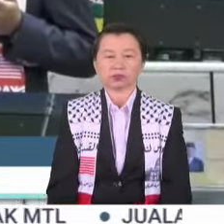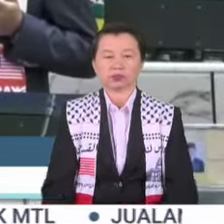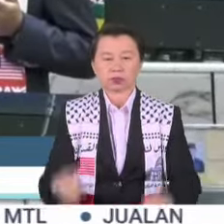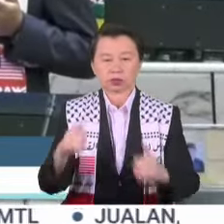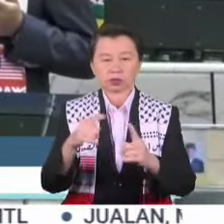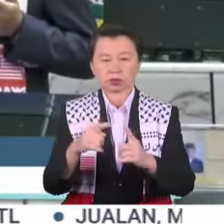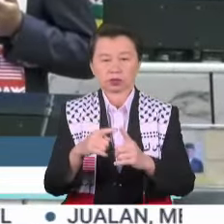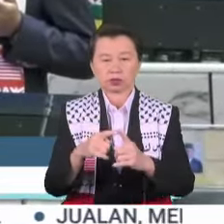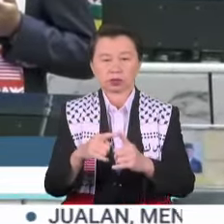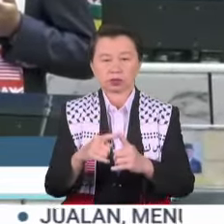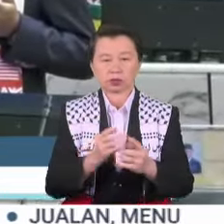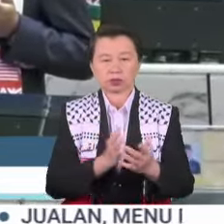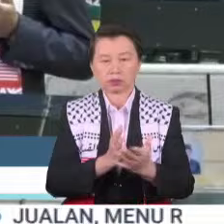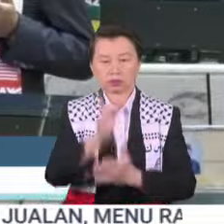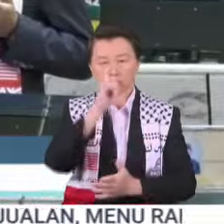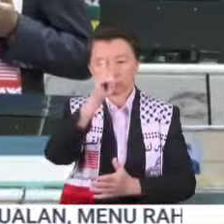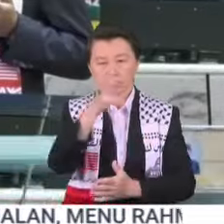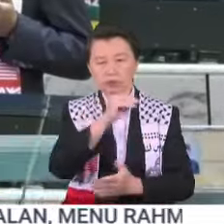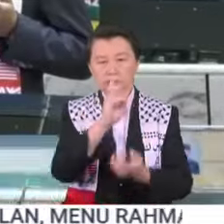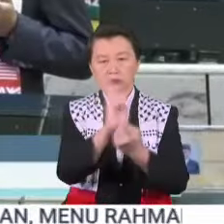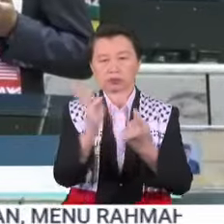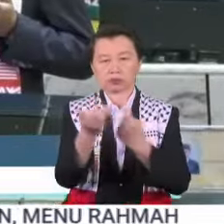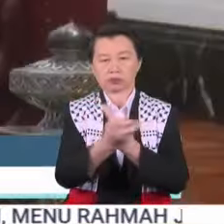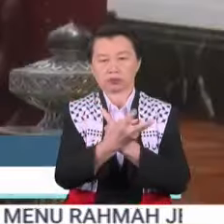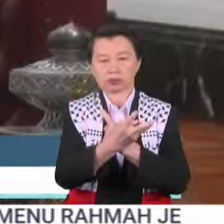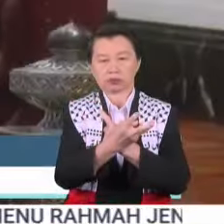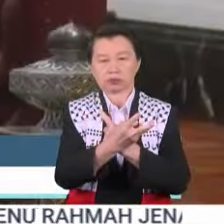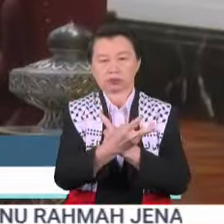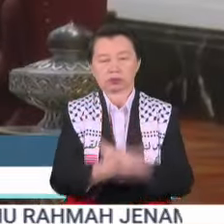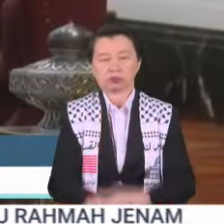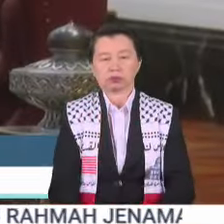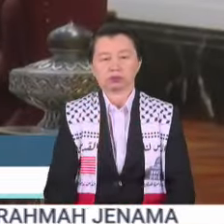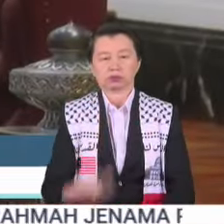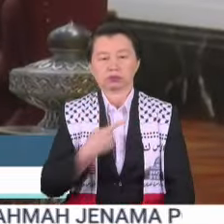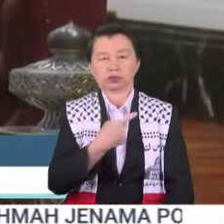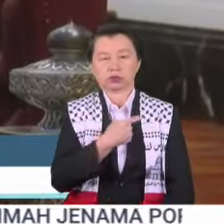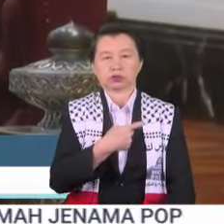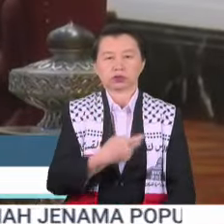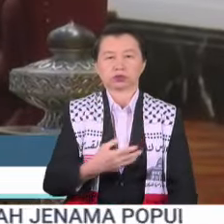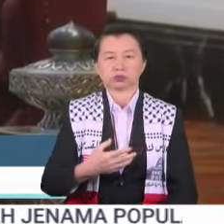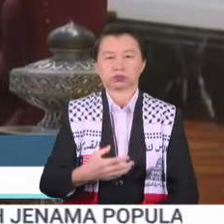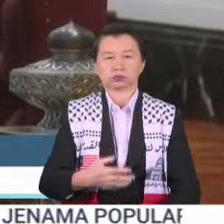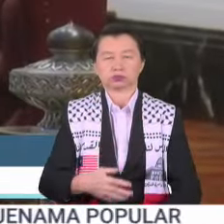Kepada jalan kebenaran dan kebajikan dalam kita mengutuk